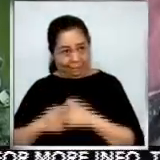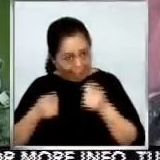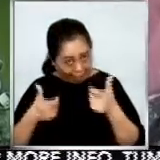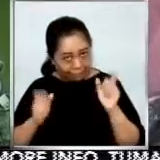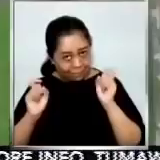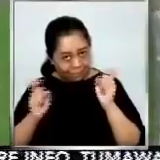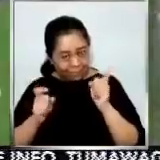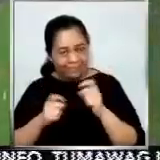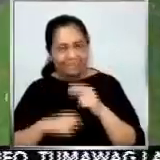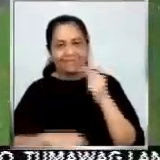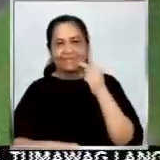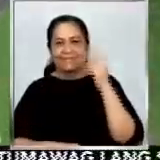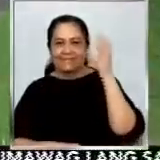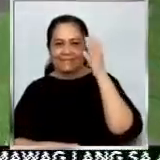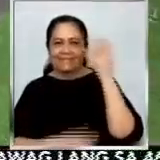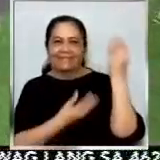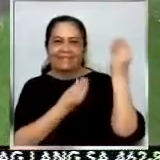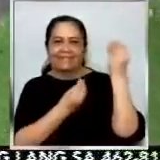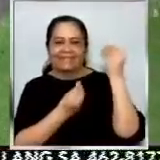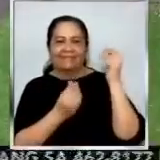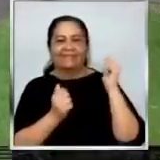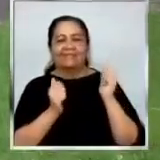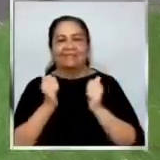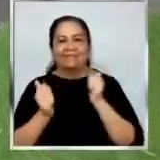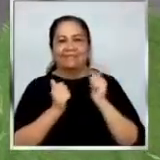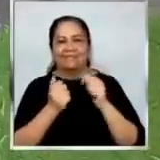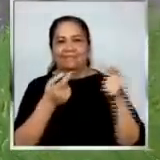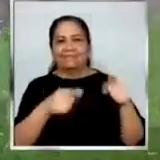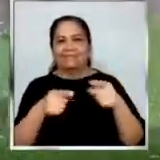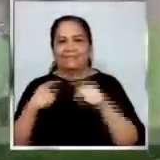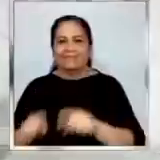Nelson Canlas updated sa Showbiz Happenings.